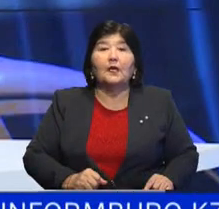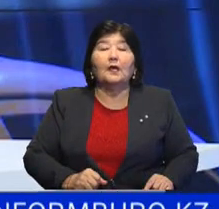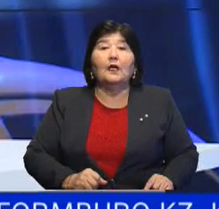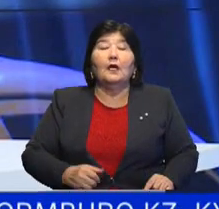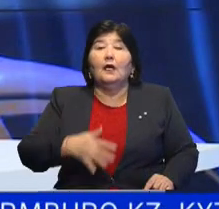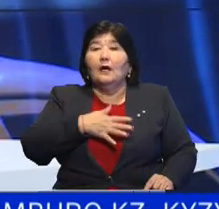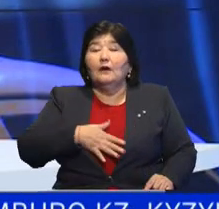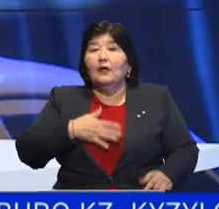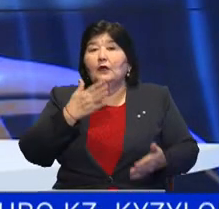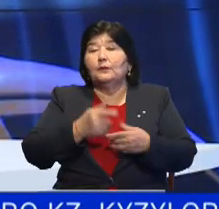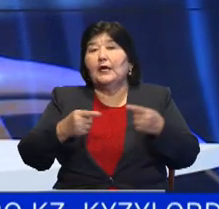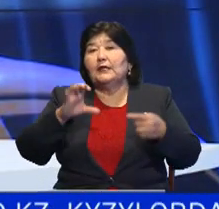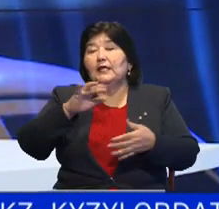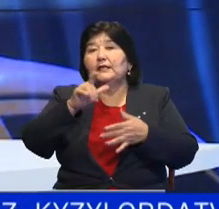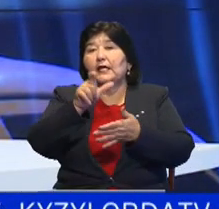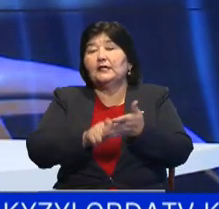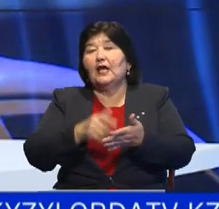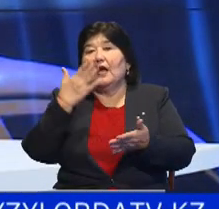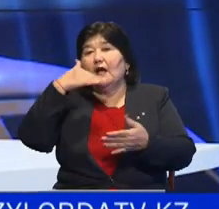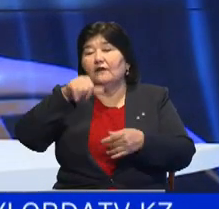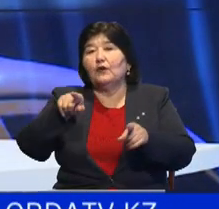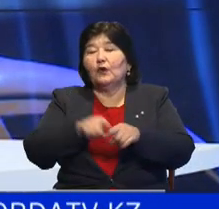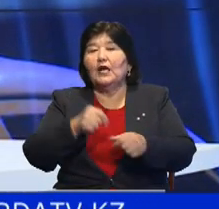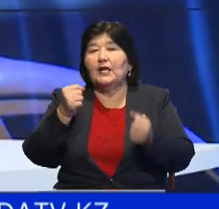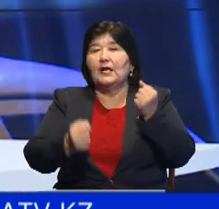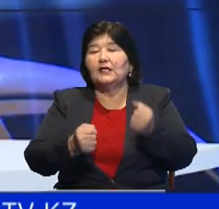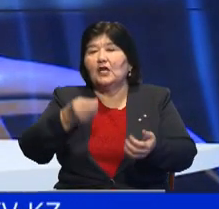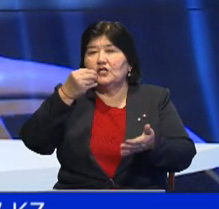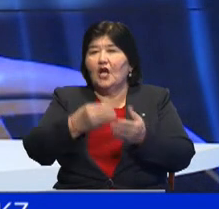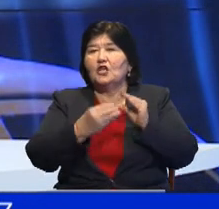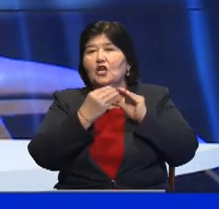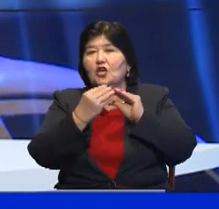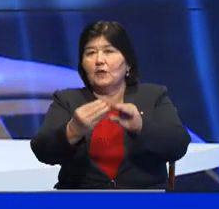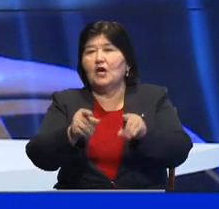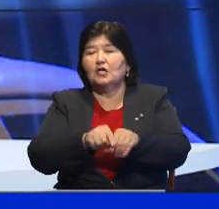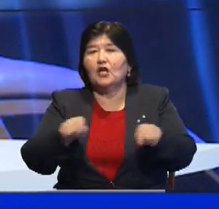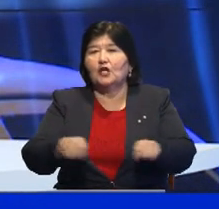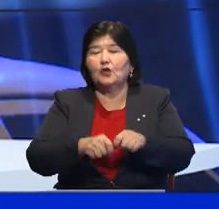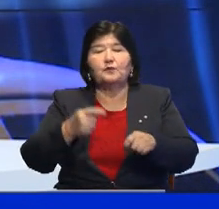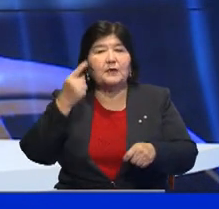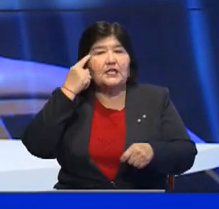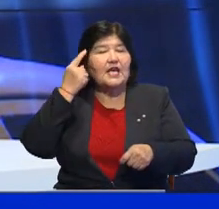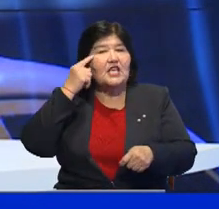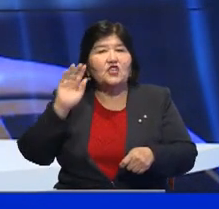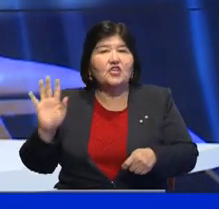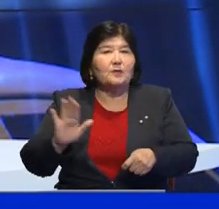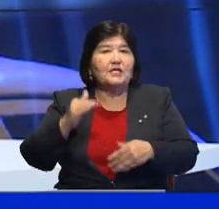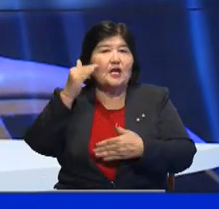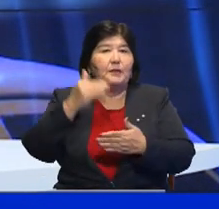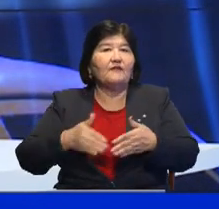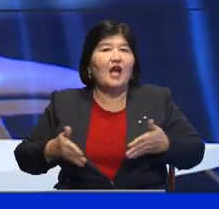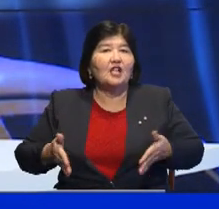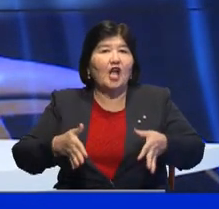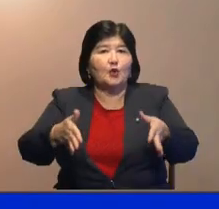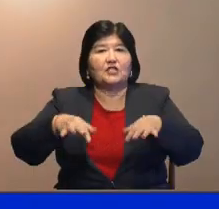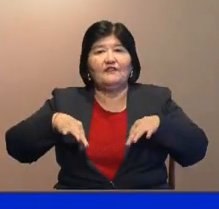Волну возмущения вызвало в социальных сетях видео, на котором лихачи на дорогих машинах нарушают все мыслимые и немыслимые правила дорожного